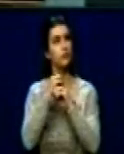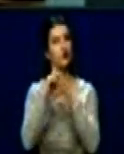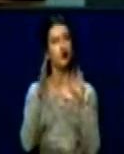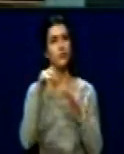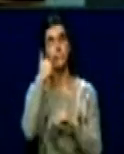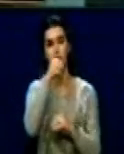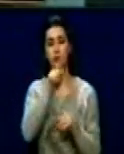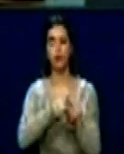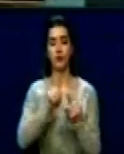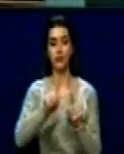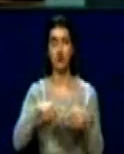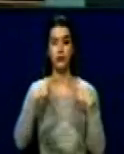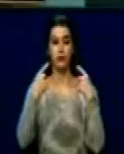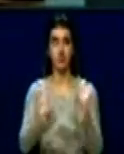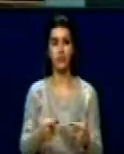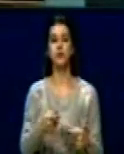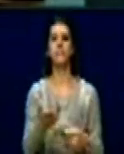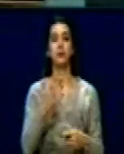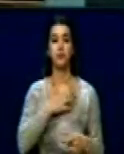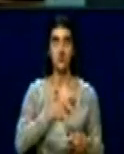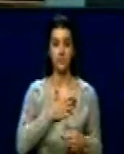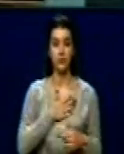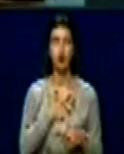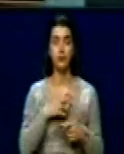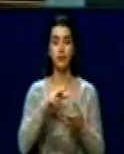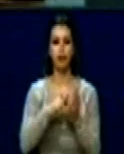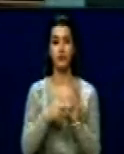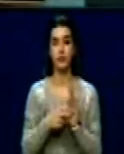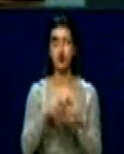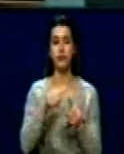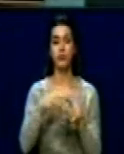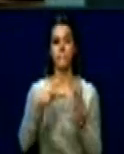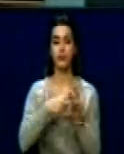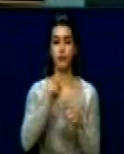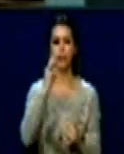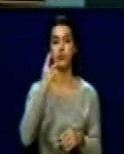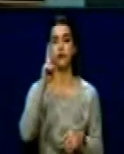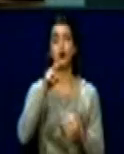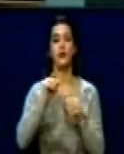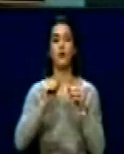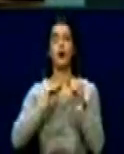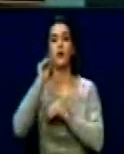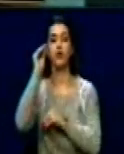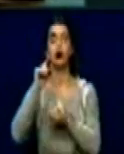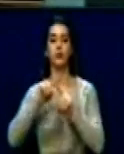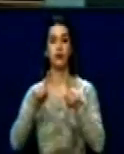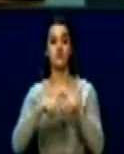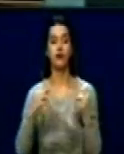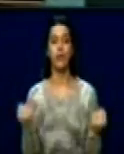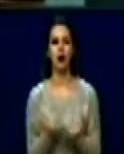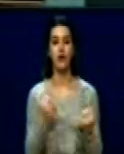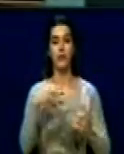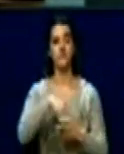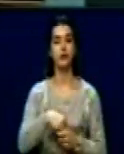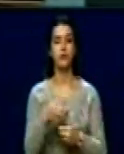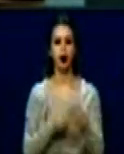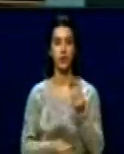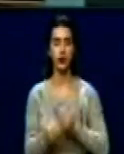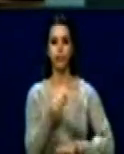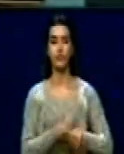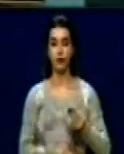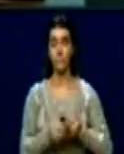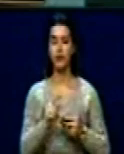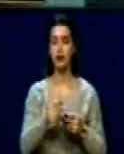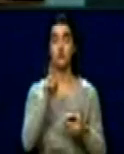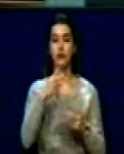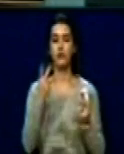kishte nënkuptuar se ka do të ketë ose projektohet ketë rritje enorme të edhe aktivitetit të branshëm ekonomik, i cili do të prodhon të